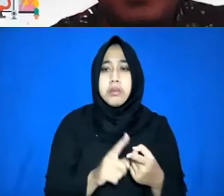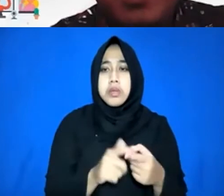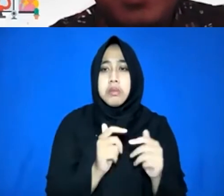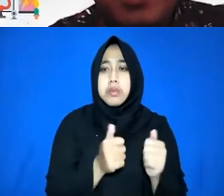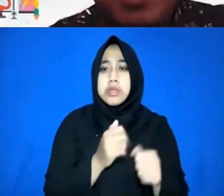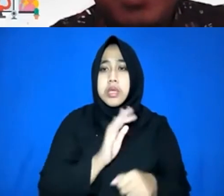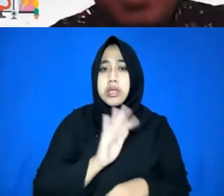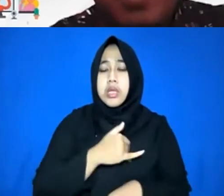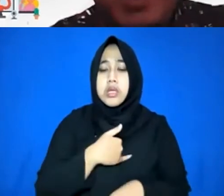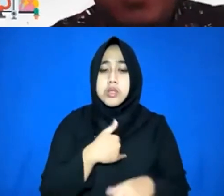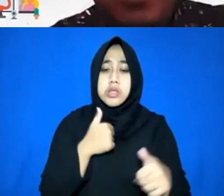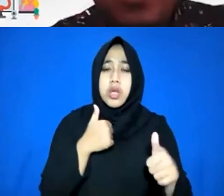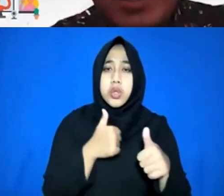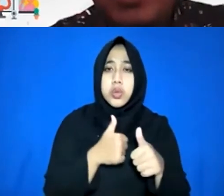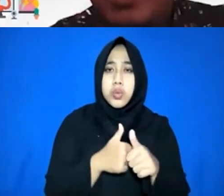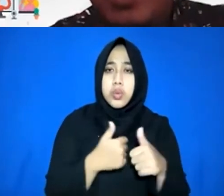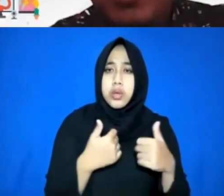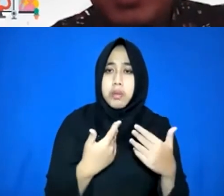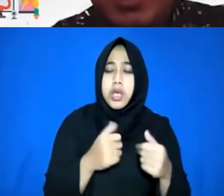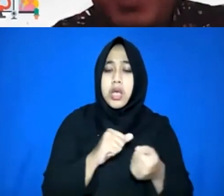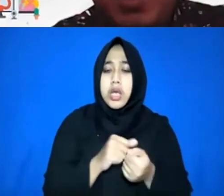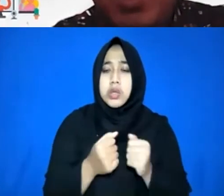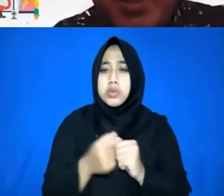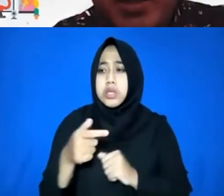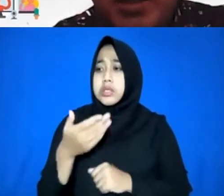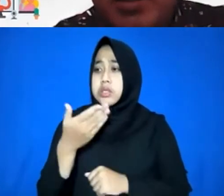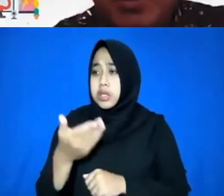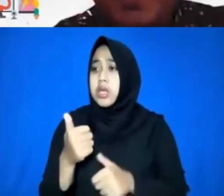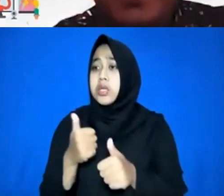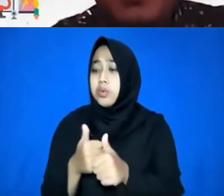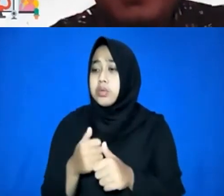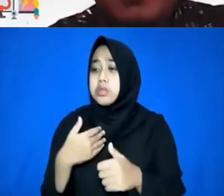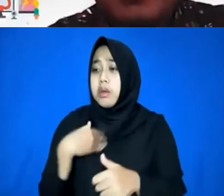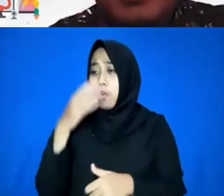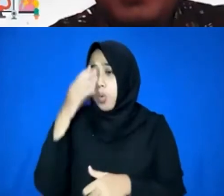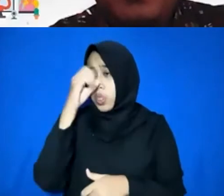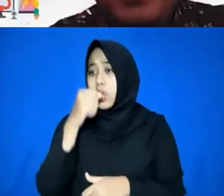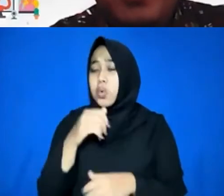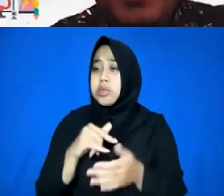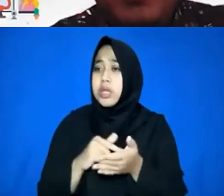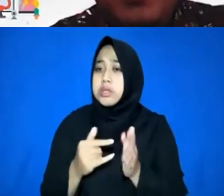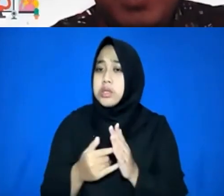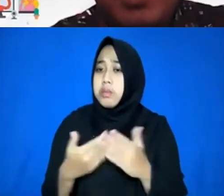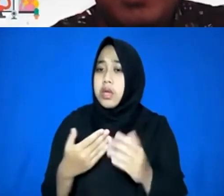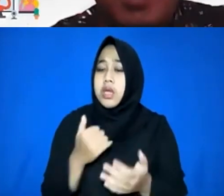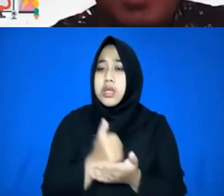ikut apa itu untuk kasus ini, ikut saja. Saya ingin tahu gimana teknisnya. Ternyata itu betul-betul membuka hal-hal